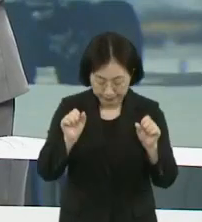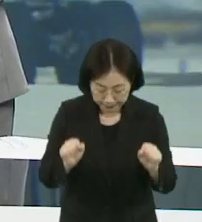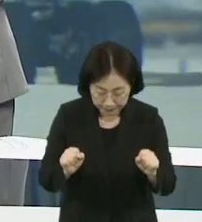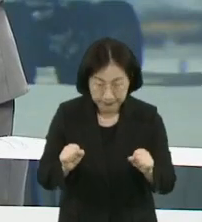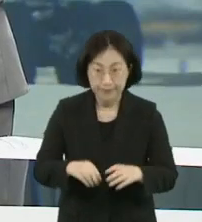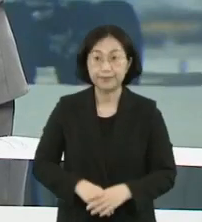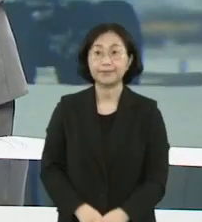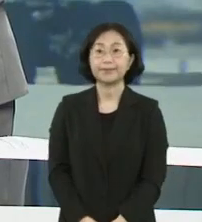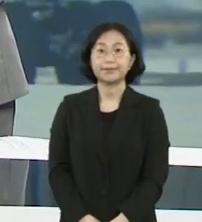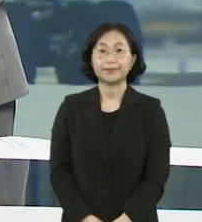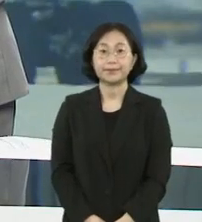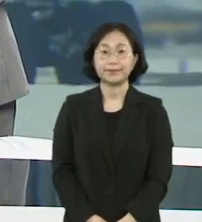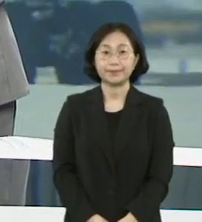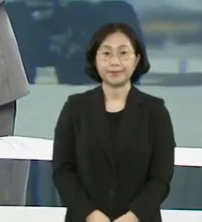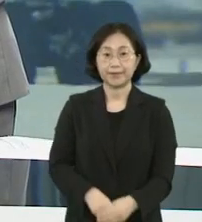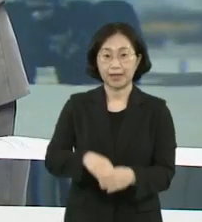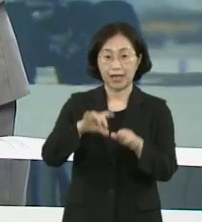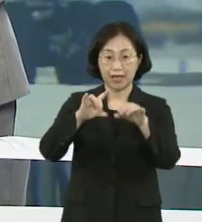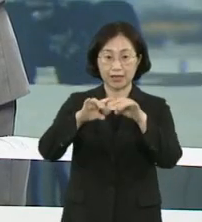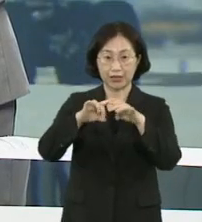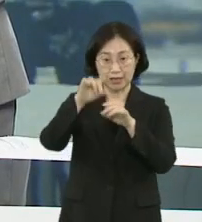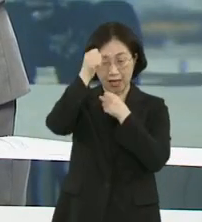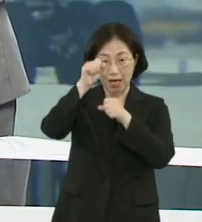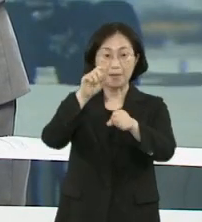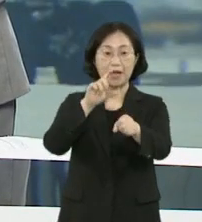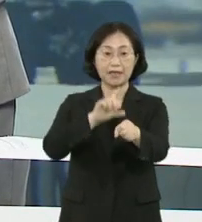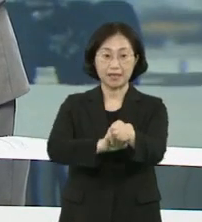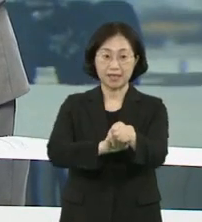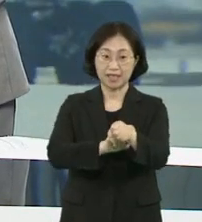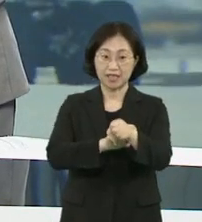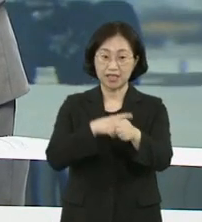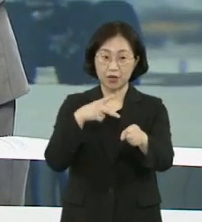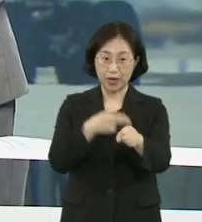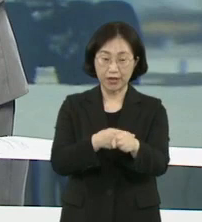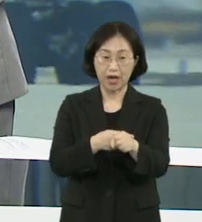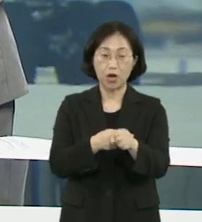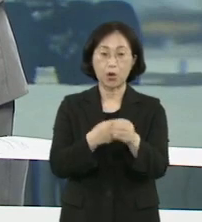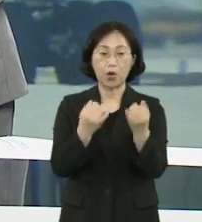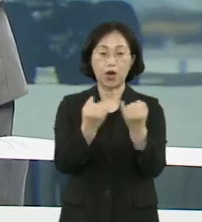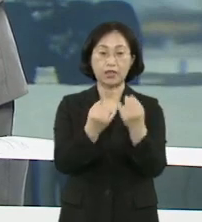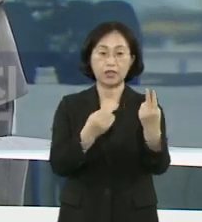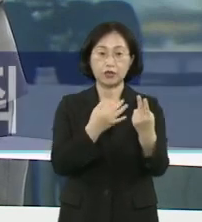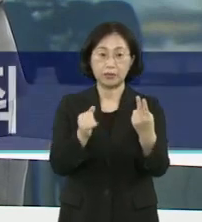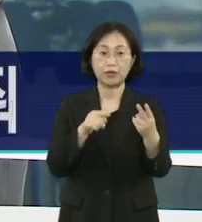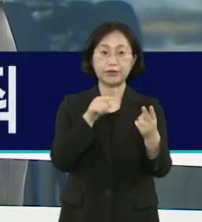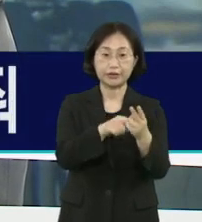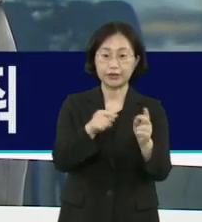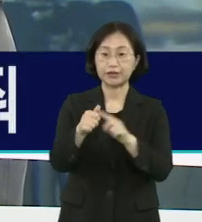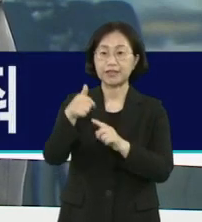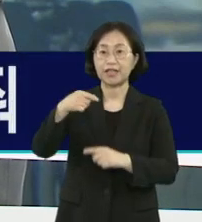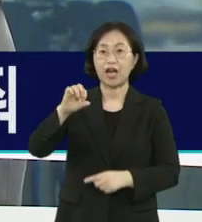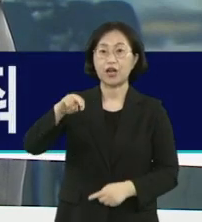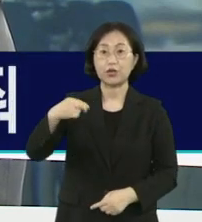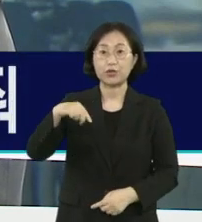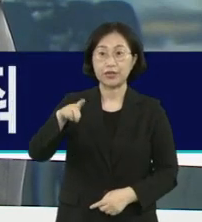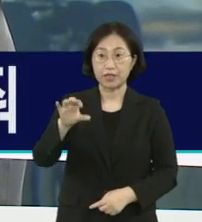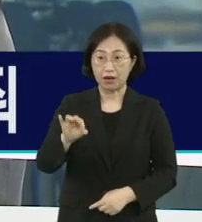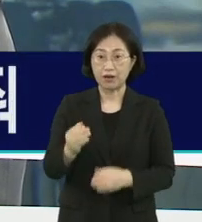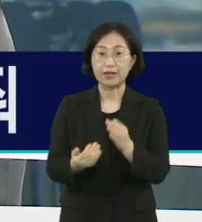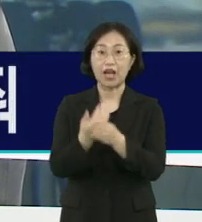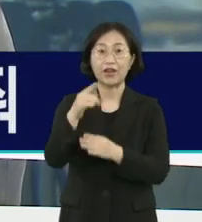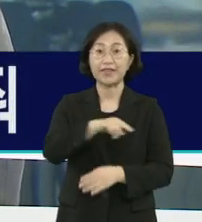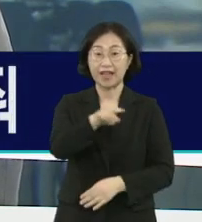여러분 안녕하십니까? 전자발찌를 훼손하고 여성 두 명을 살해한 강윤성 사건 이후 대한민국은 전자발찌